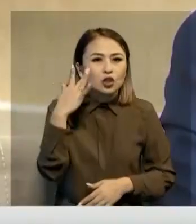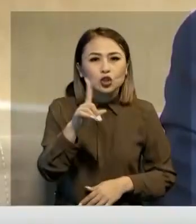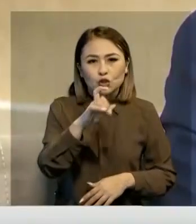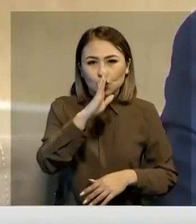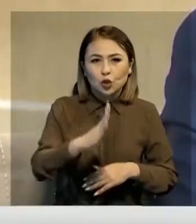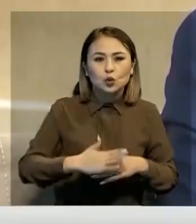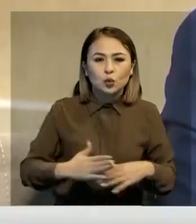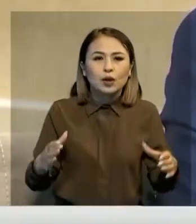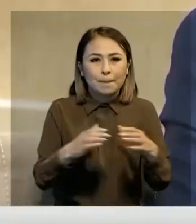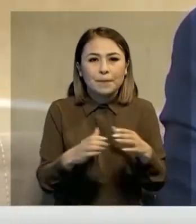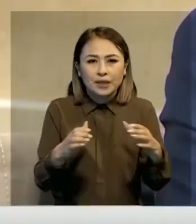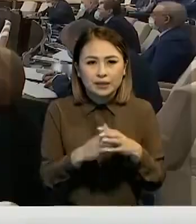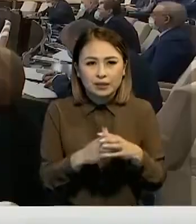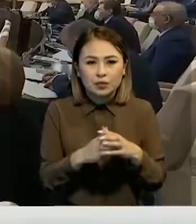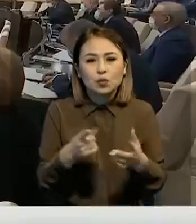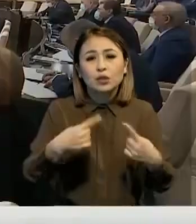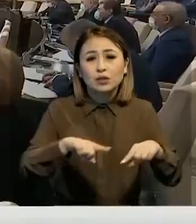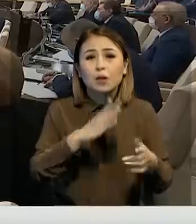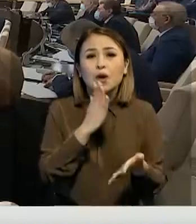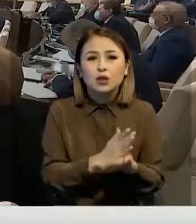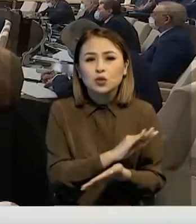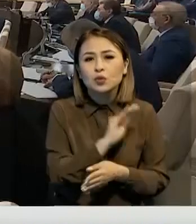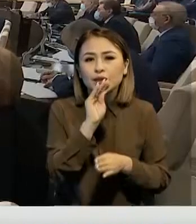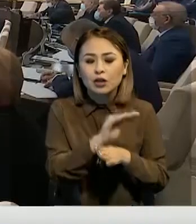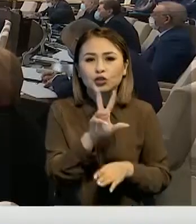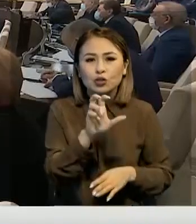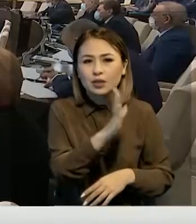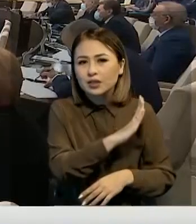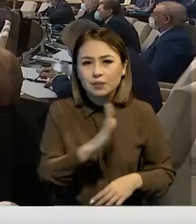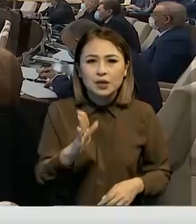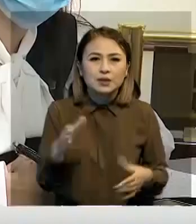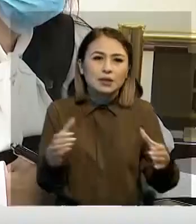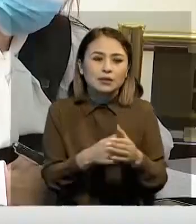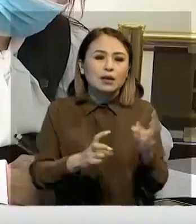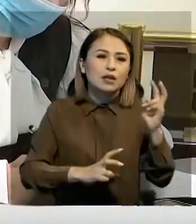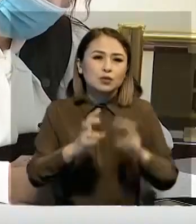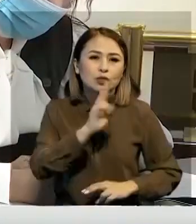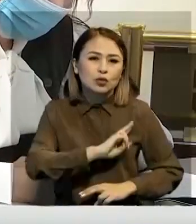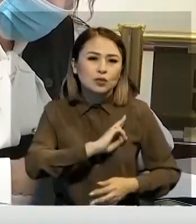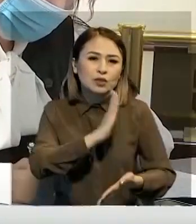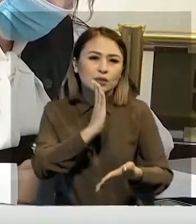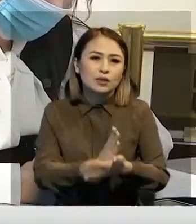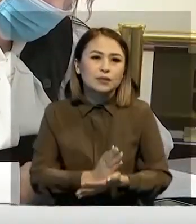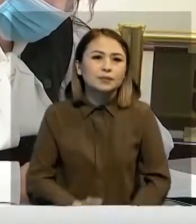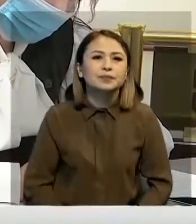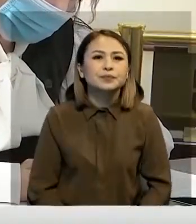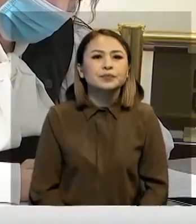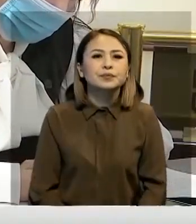Қазақстанда ақштан 100-ге жоқ компаниясының өкілдігі бар. Сондай-ақ 300-ден астам бірлескен кәсіпорын жұмыс